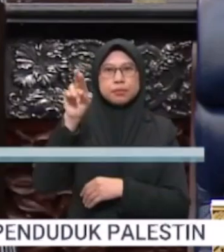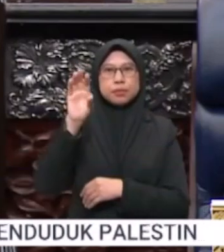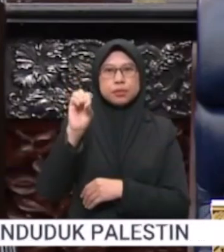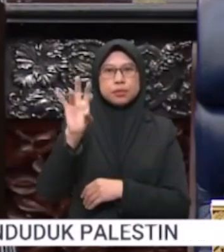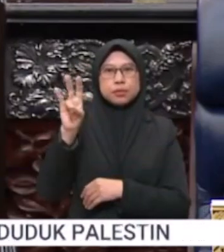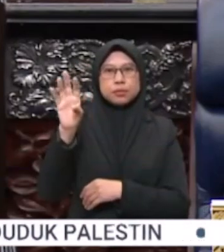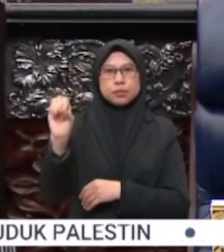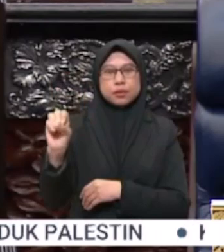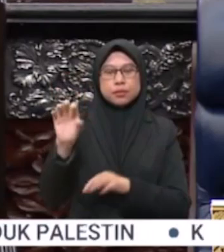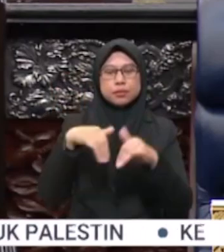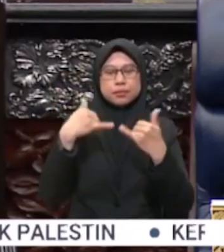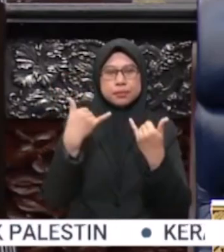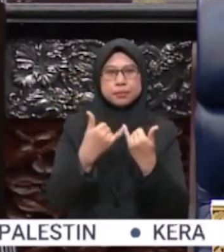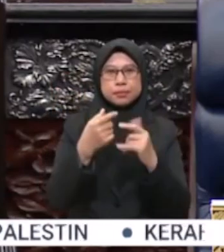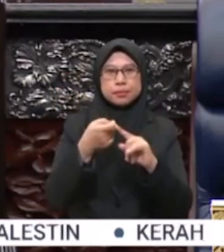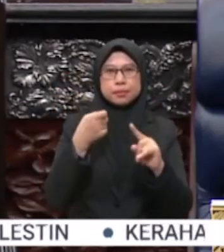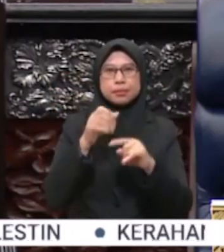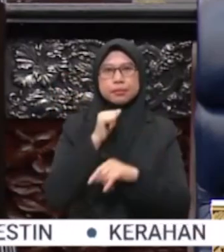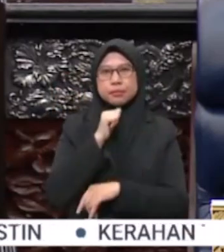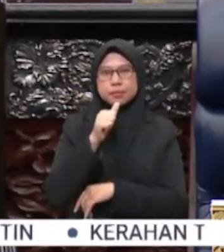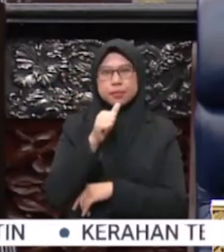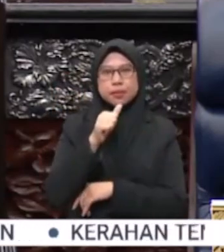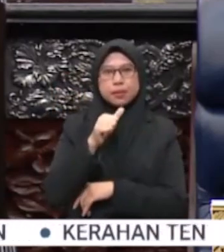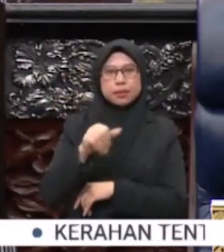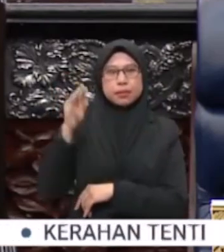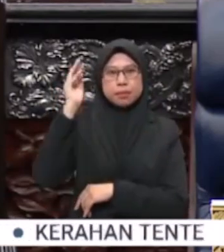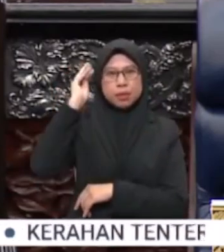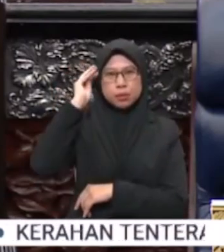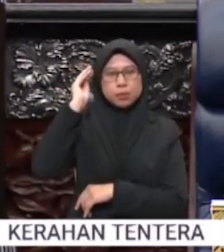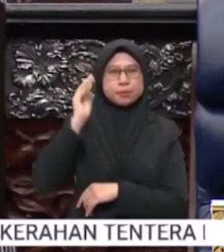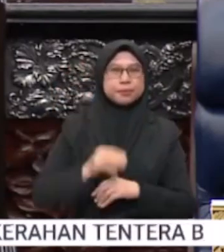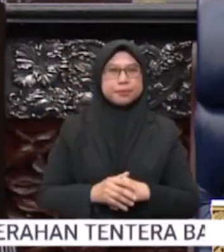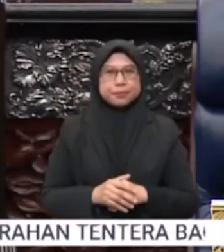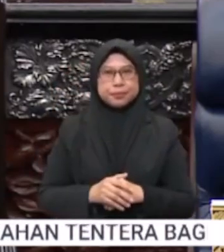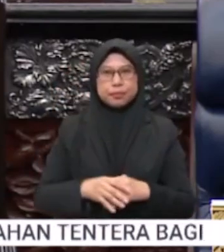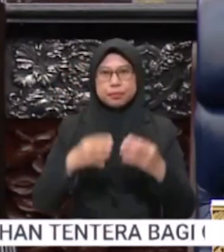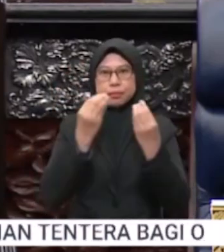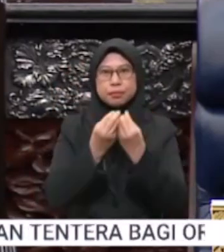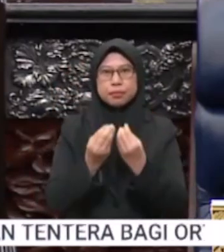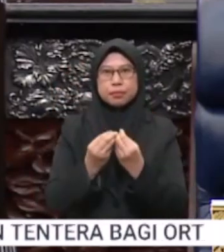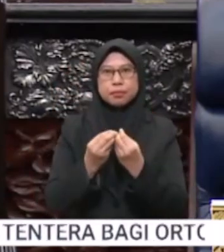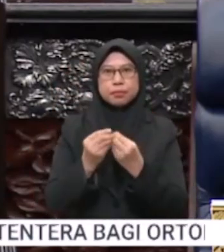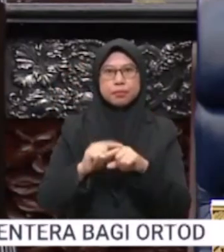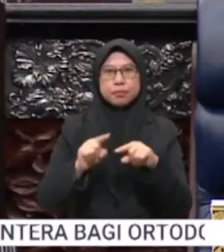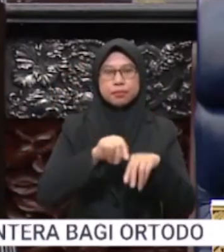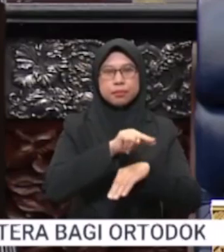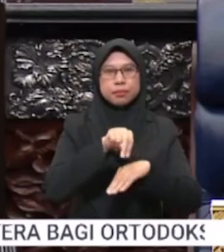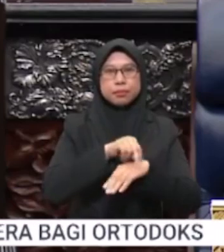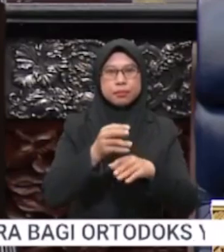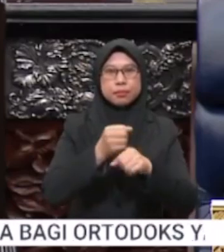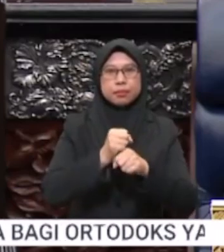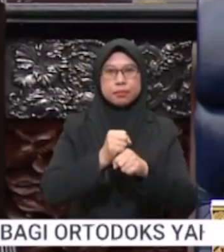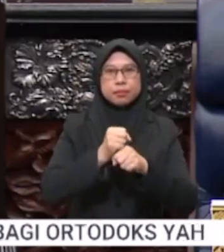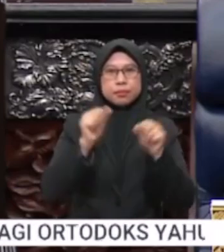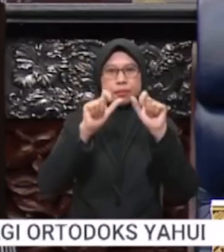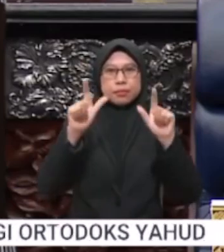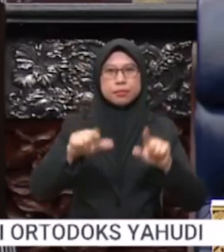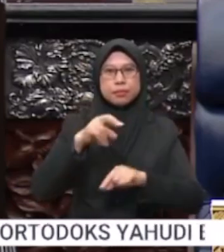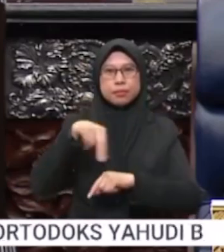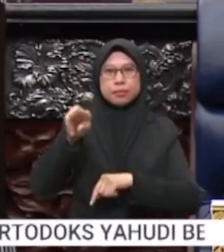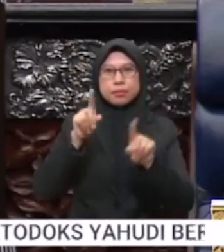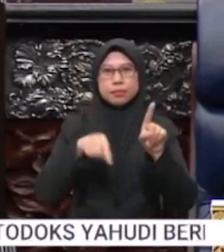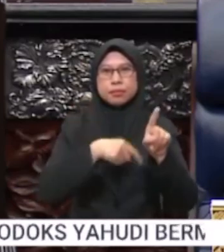5,270 merupakan syarikat-syarikat bukan Bumi Putra. Jumlah syarikat multinasional yang memperoleh sijil halal adalah